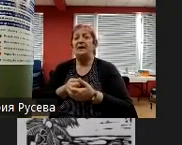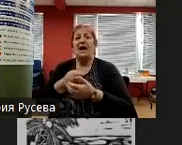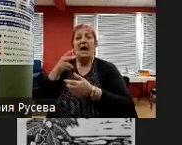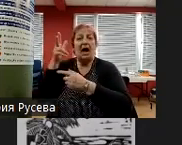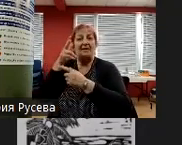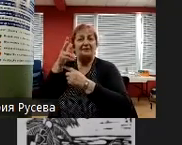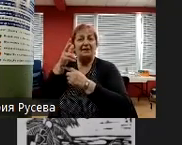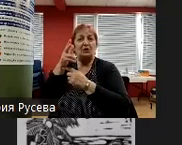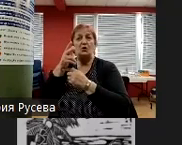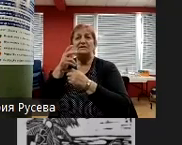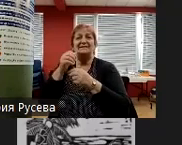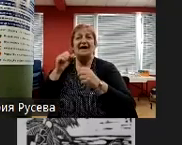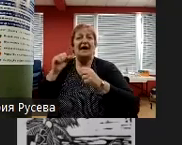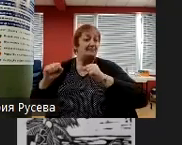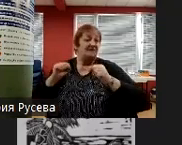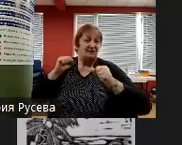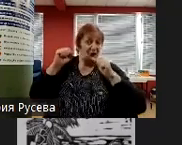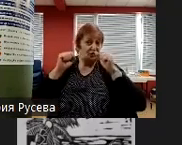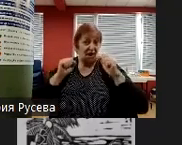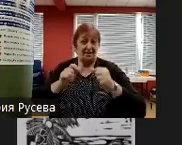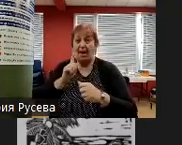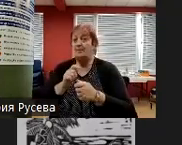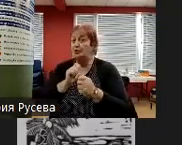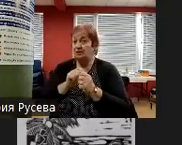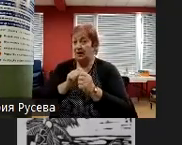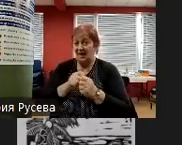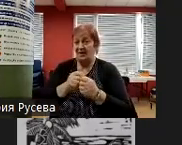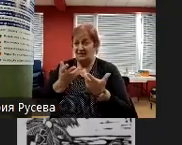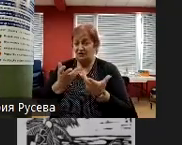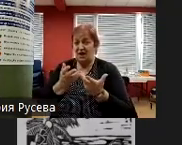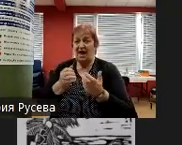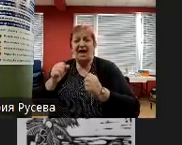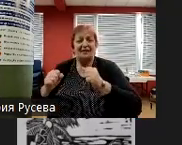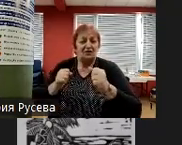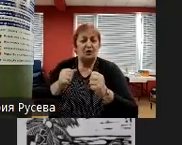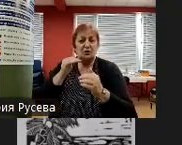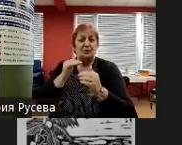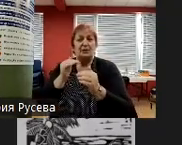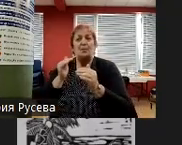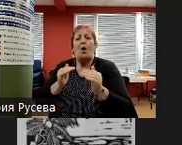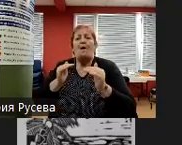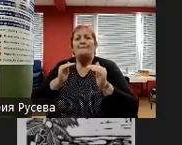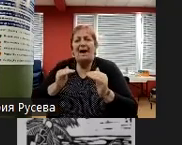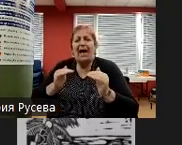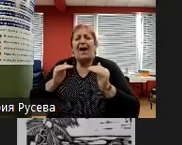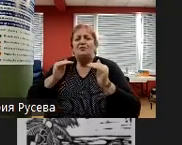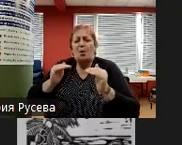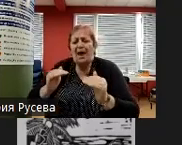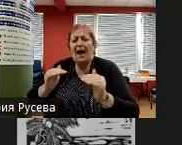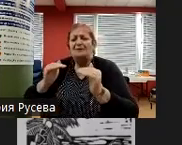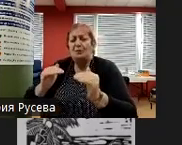видеоматериал с движение, може да направите така, че движението да бъде по-забавено, за да се вижда